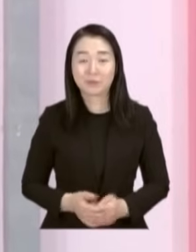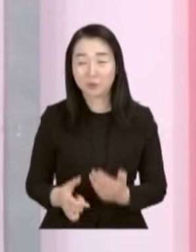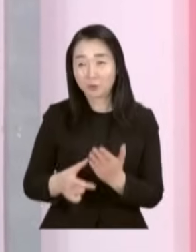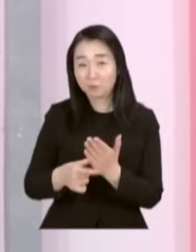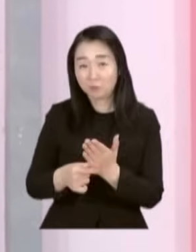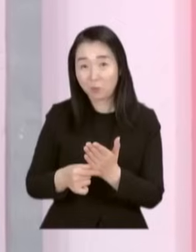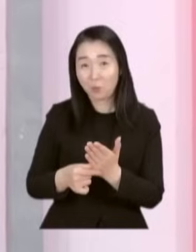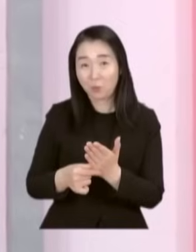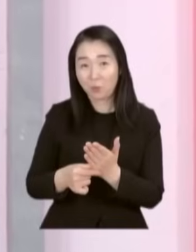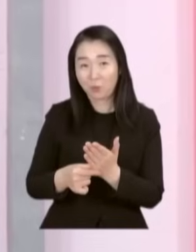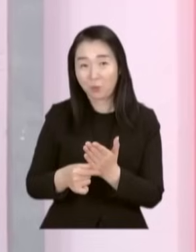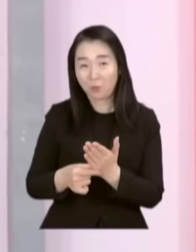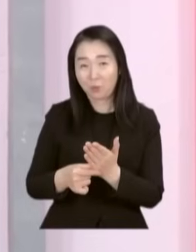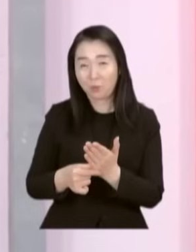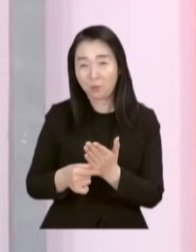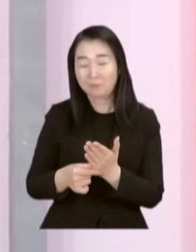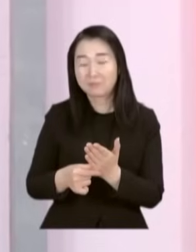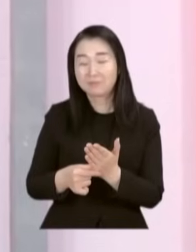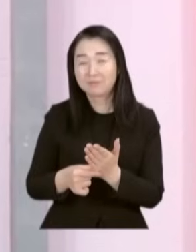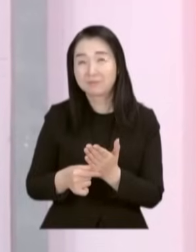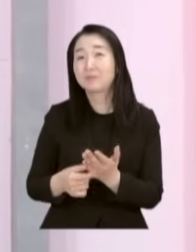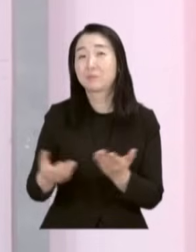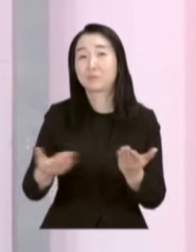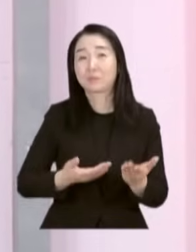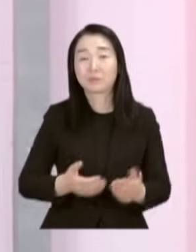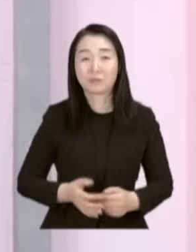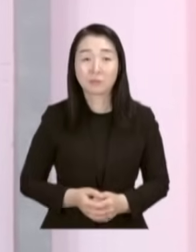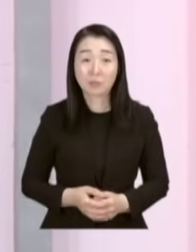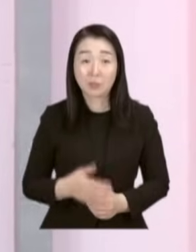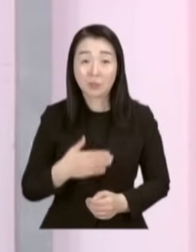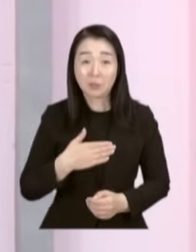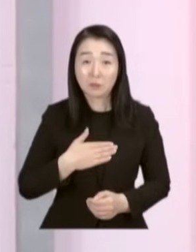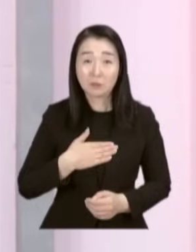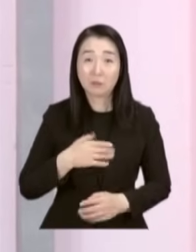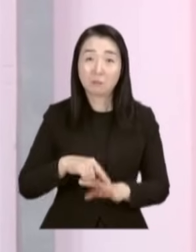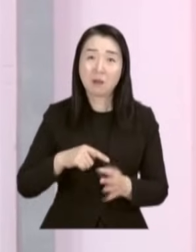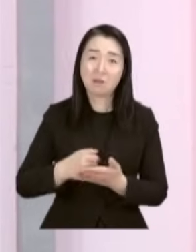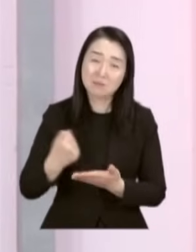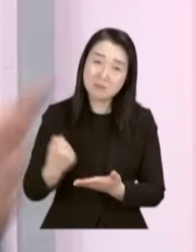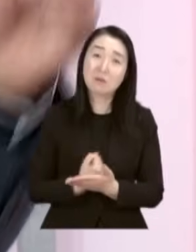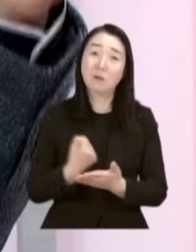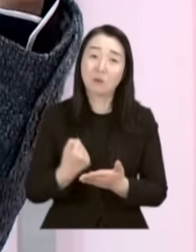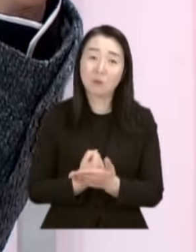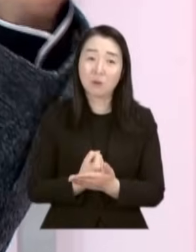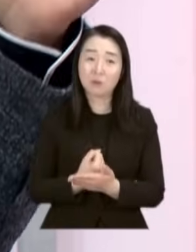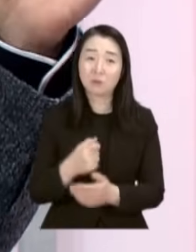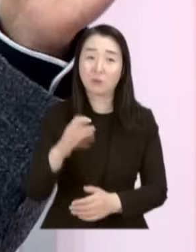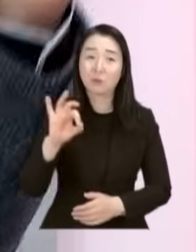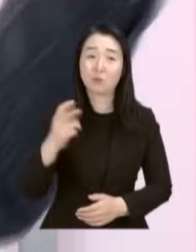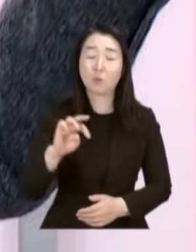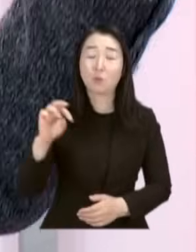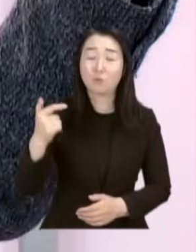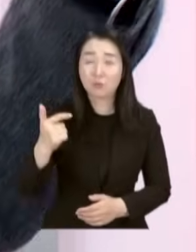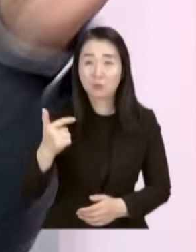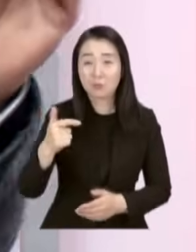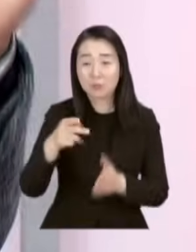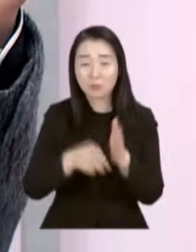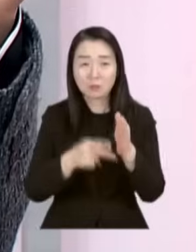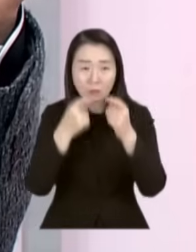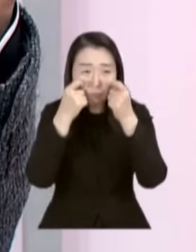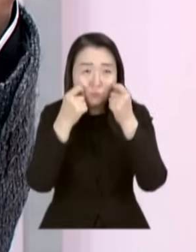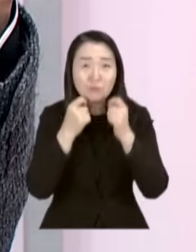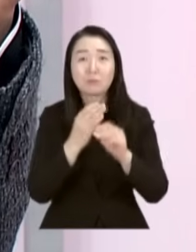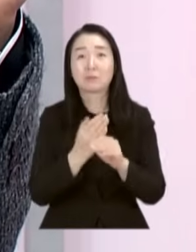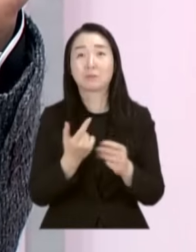그랬더니 표를 쑥 가지고 들어가는 거예요. 그러면서 나는 너무 서러워서 또 용문역 저 구석에서